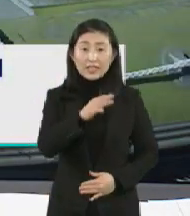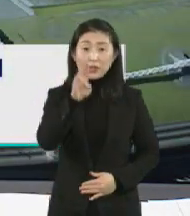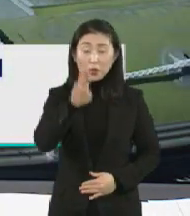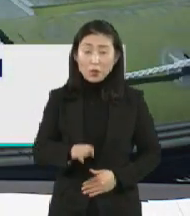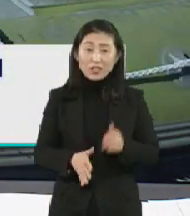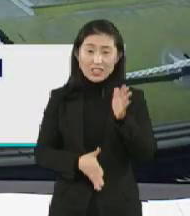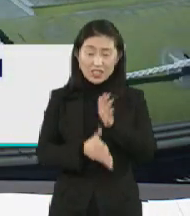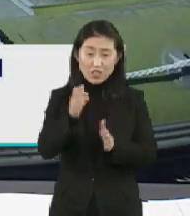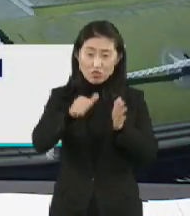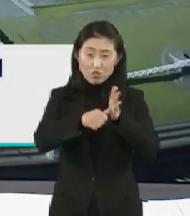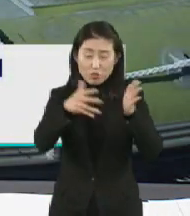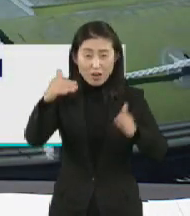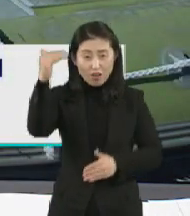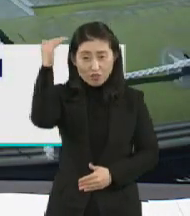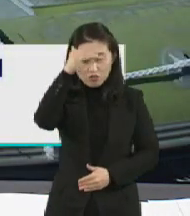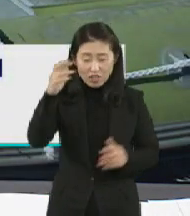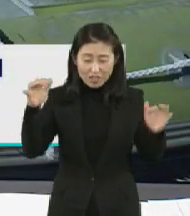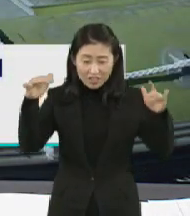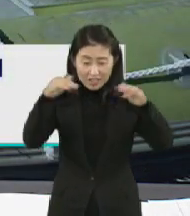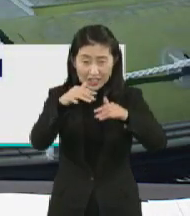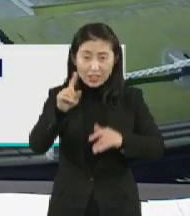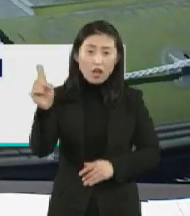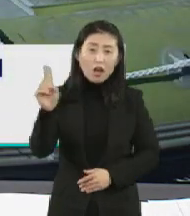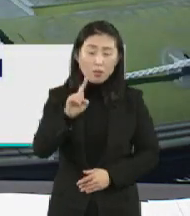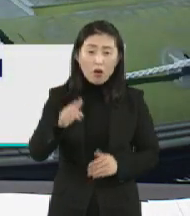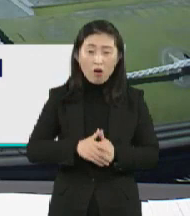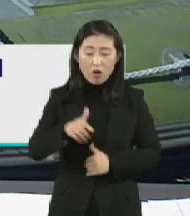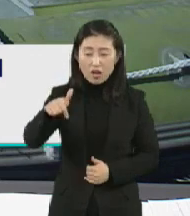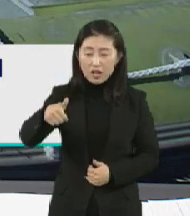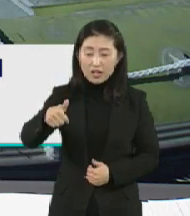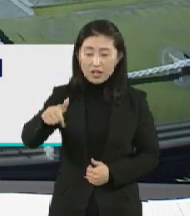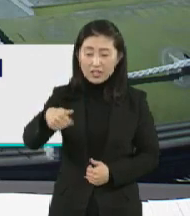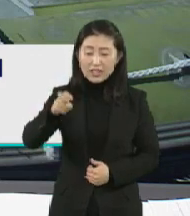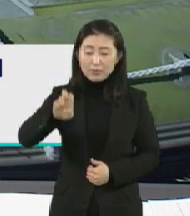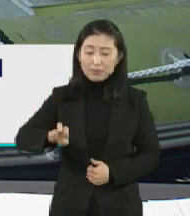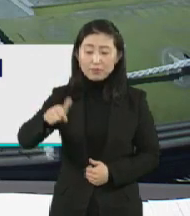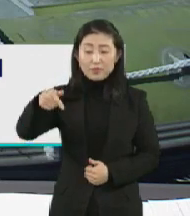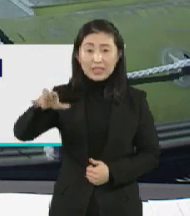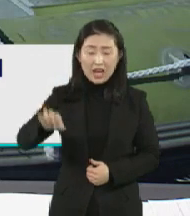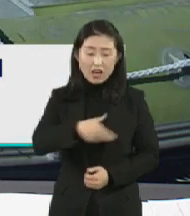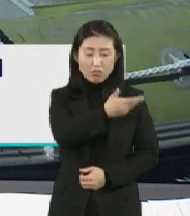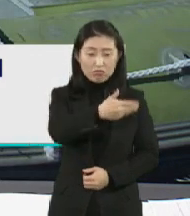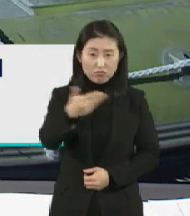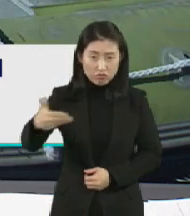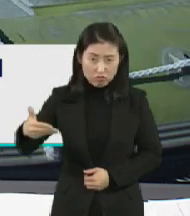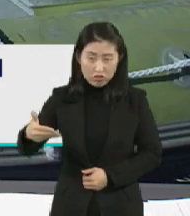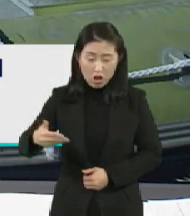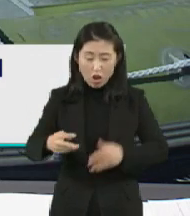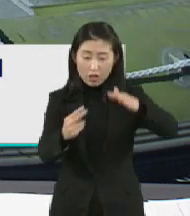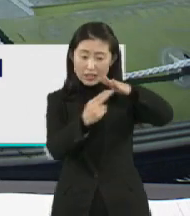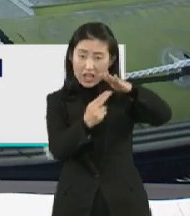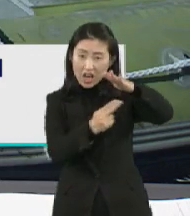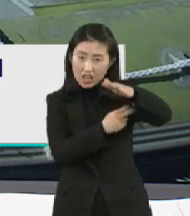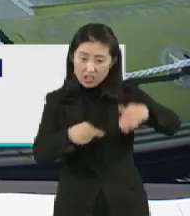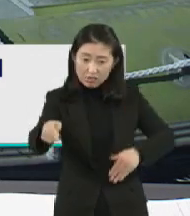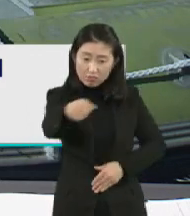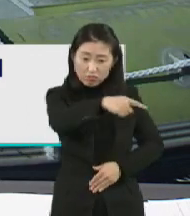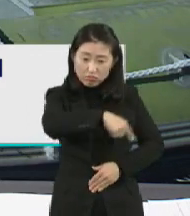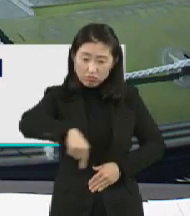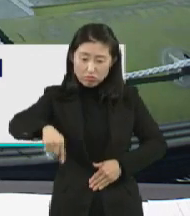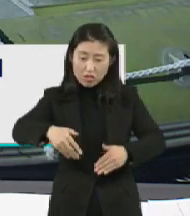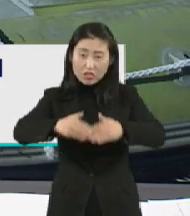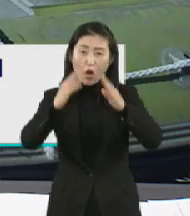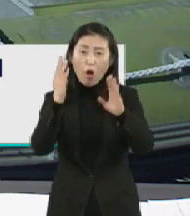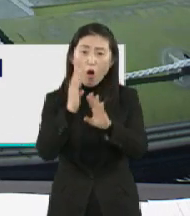세종시를 대표하는 랜드마크로 큰 기대를 모으고 있는 금강보행교가 오는 7월 준공을 앞두고 있습니다. 그런데